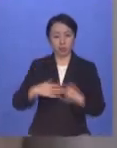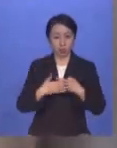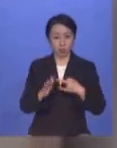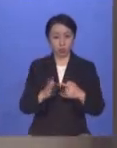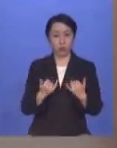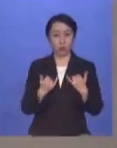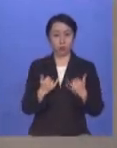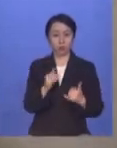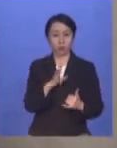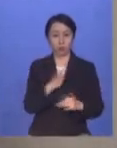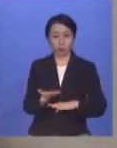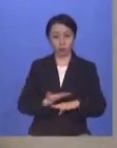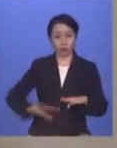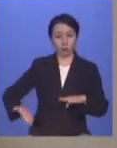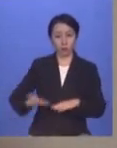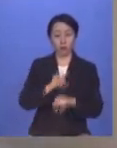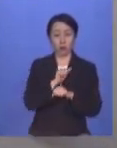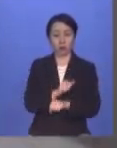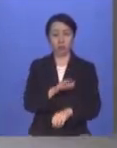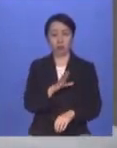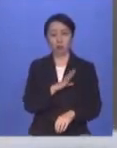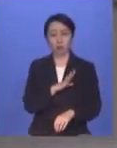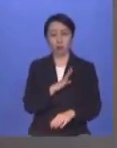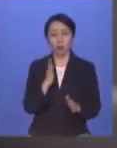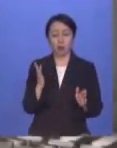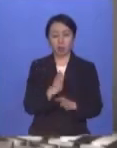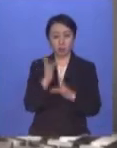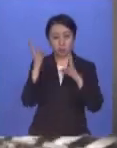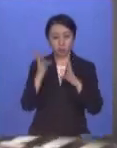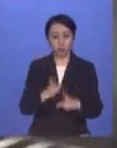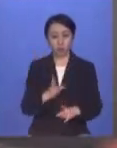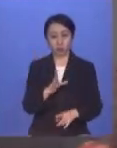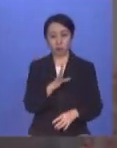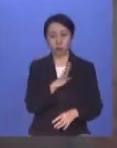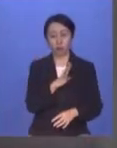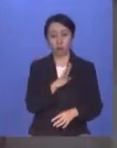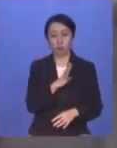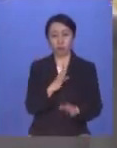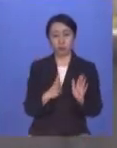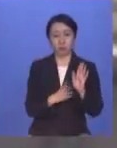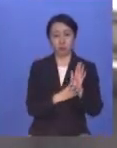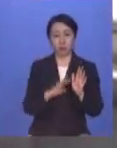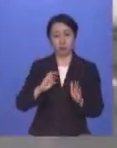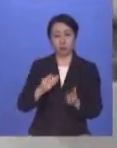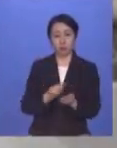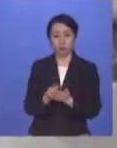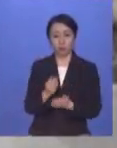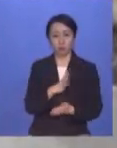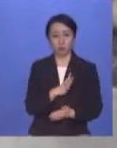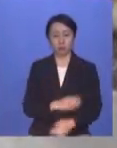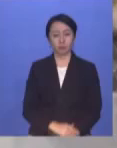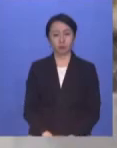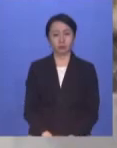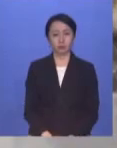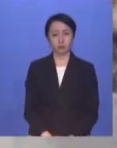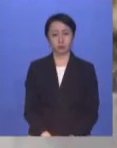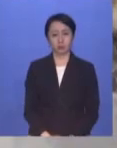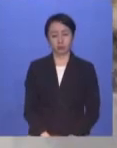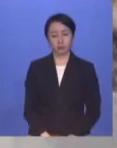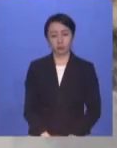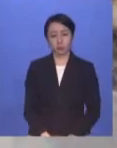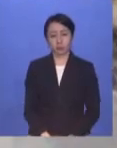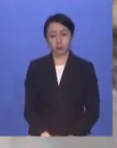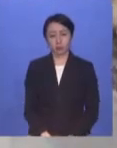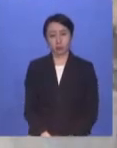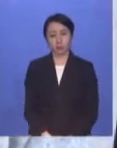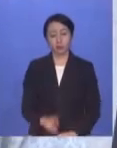ауыстыру және еден төсеу жұмыстары ғана қалған. Жалпы табиғи апаттан келтірілген шығын көлемі 9,5 миллион теңгені құраған. Стройматериал есть, ребята работают с